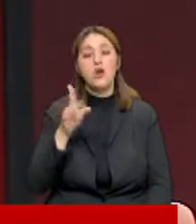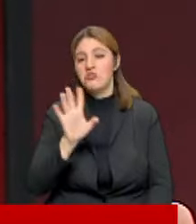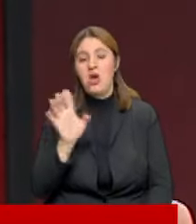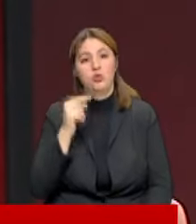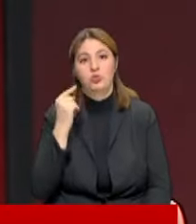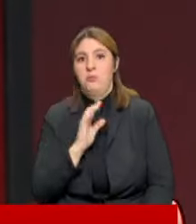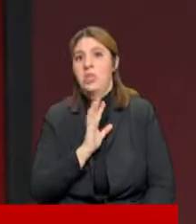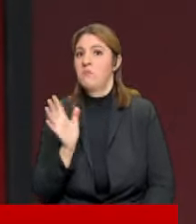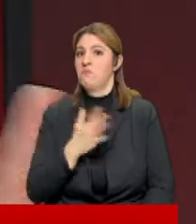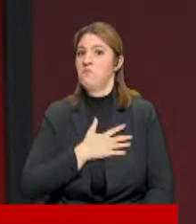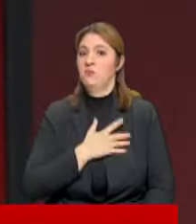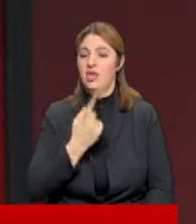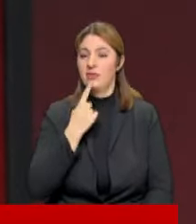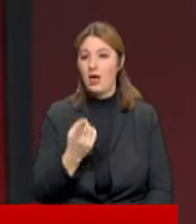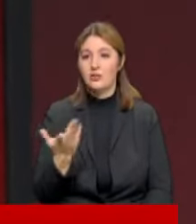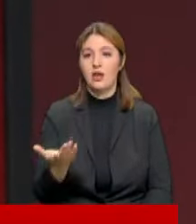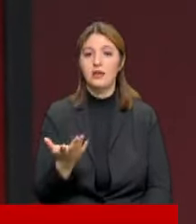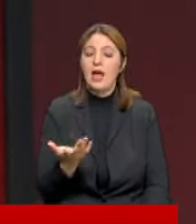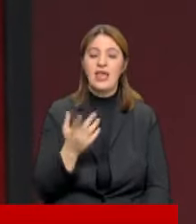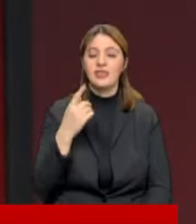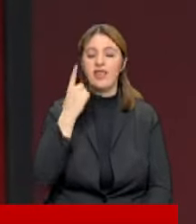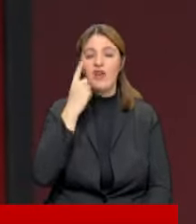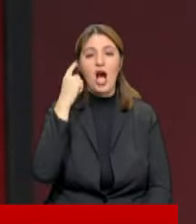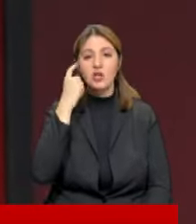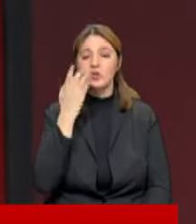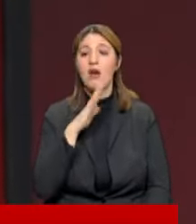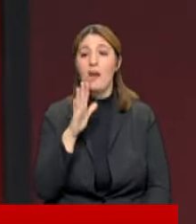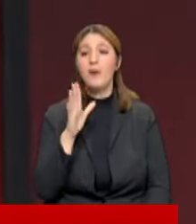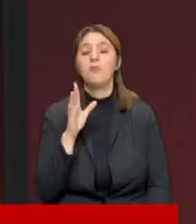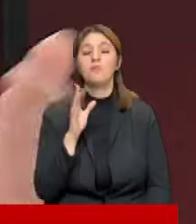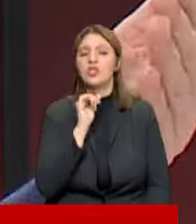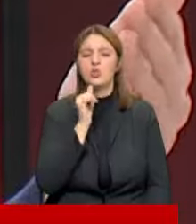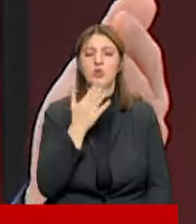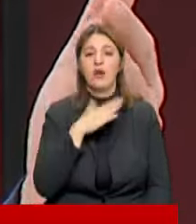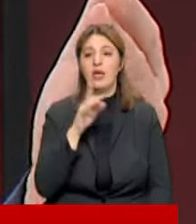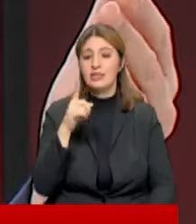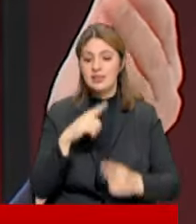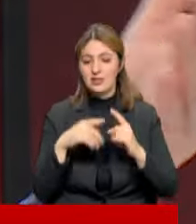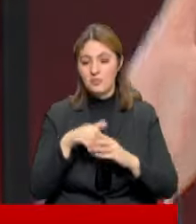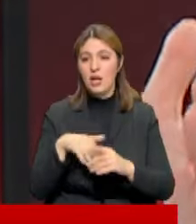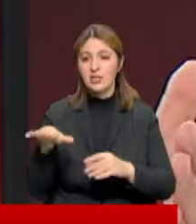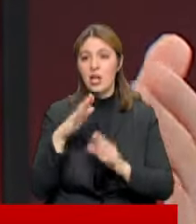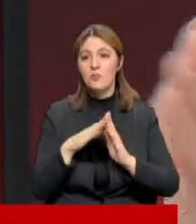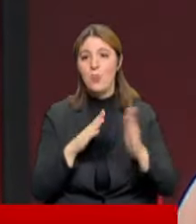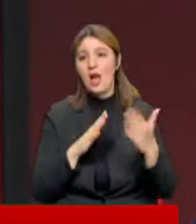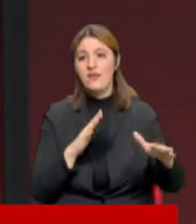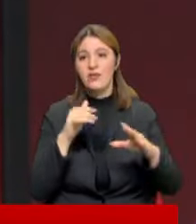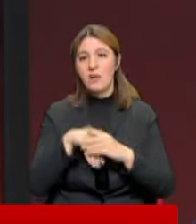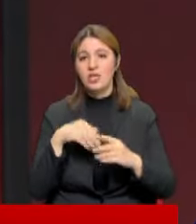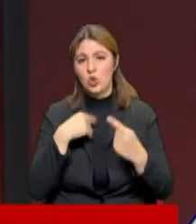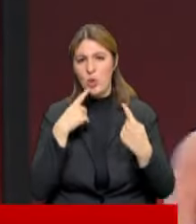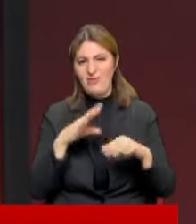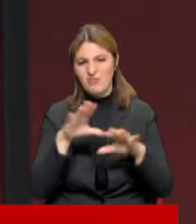düşünemedim der Onun için devlet Aklı yok ama devlet aklından çok Şimdi siyasi partiler muhalefet partilerine de